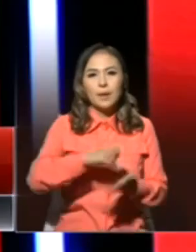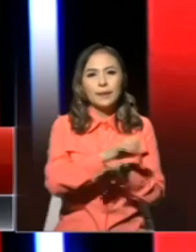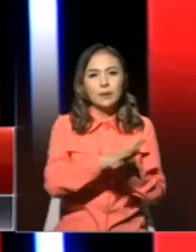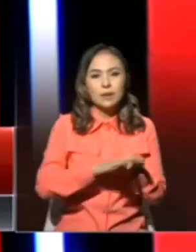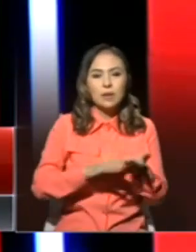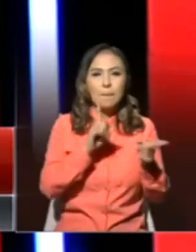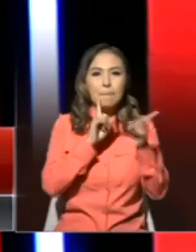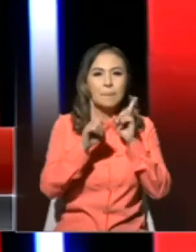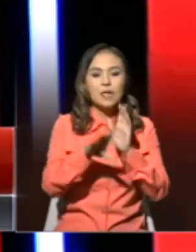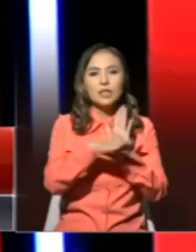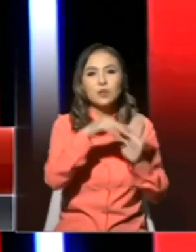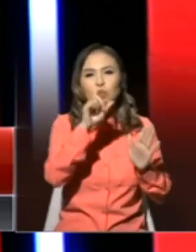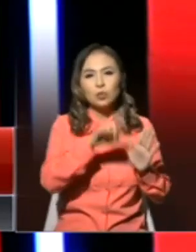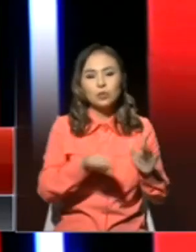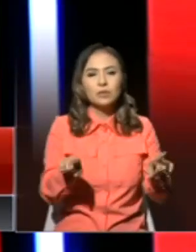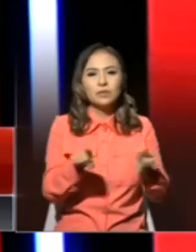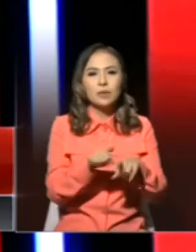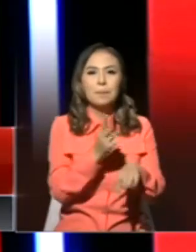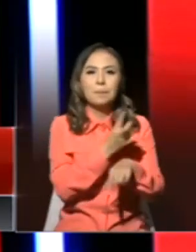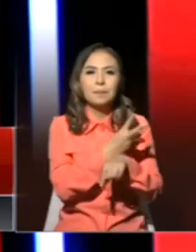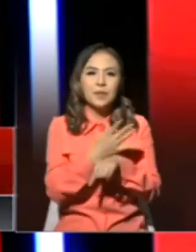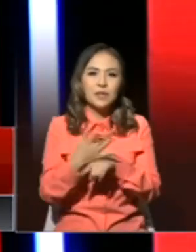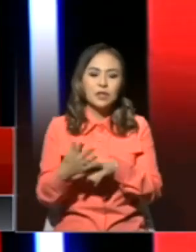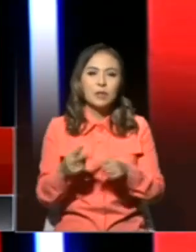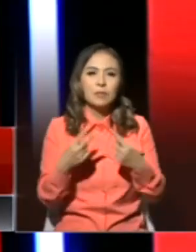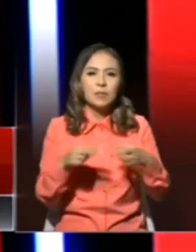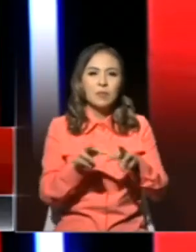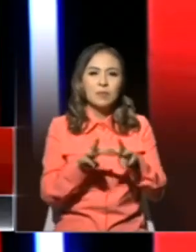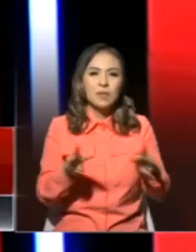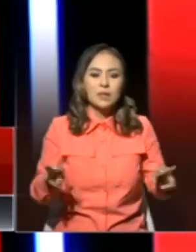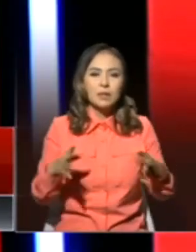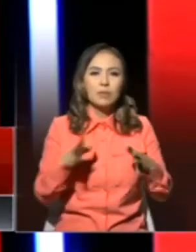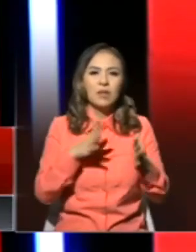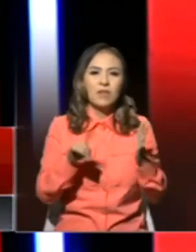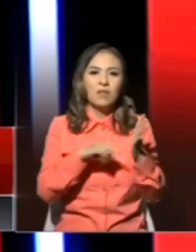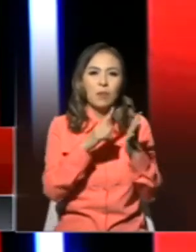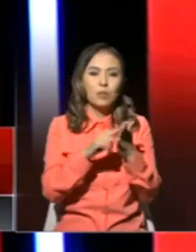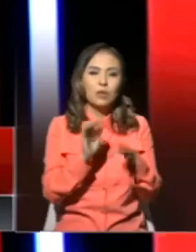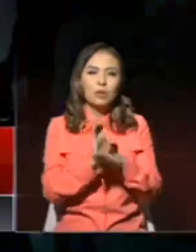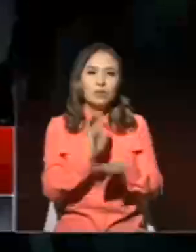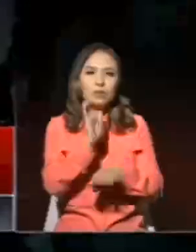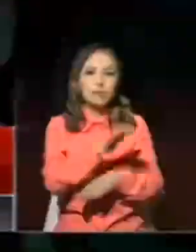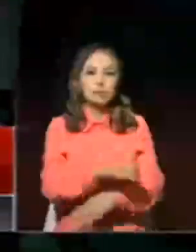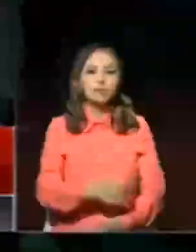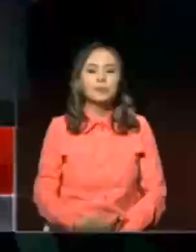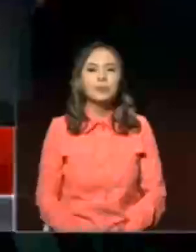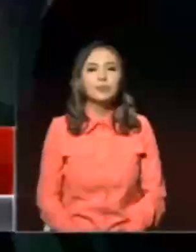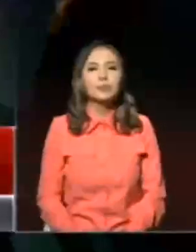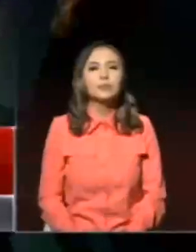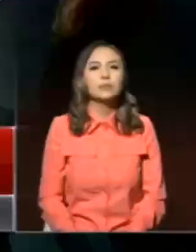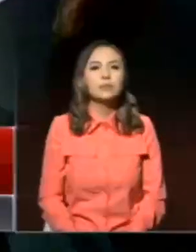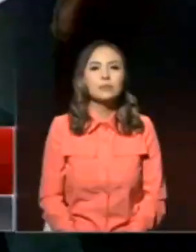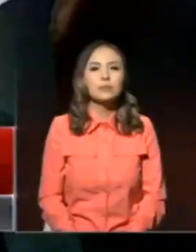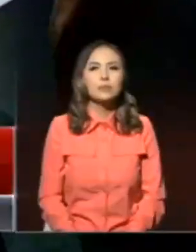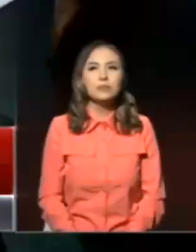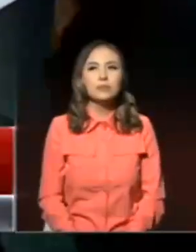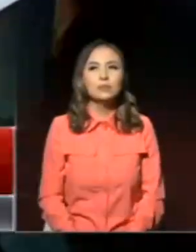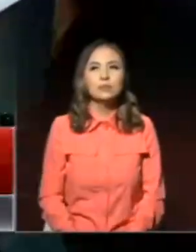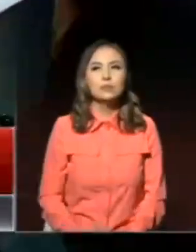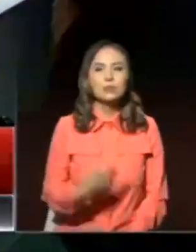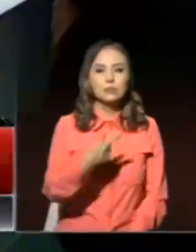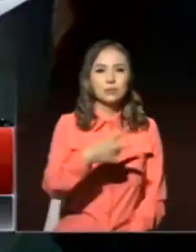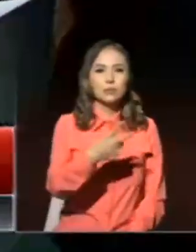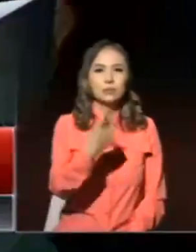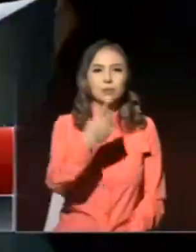мәжіліс депутаттары, сенат депутаттары бірнеше рет премьер-министрге, үкіметке сауал жолдады. Бірақ қараңыздар, нәтиже алдарыңыздар. 21